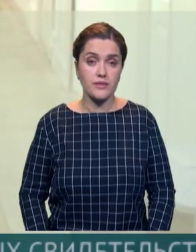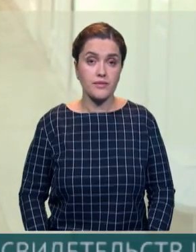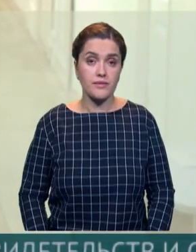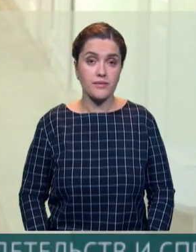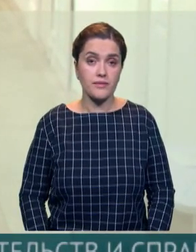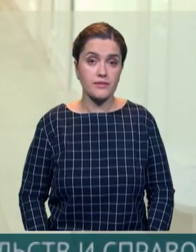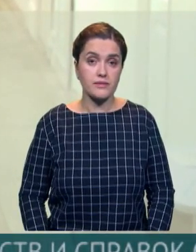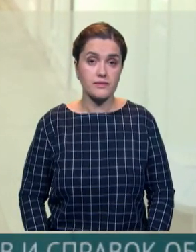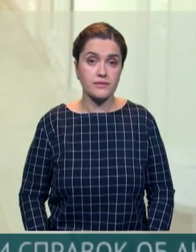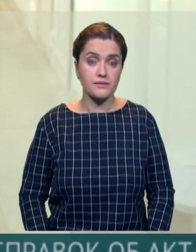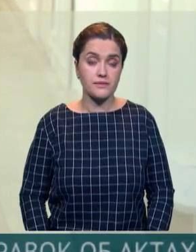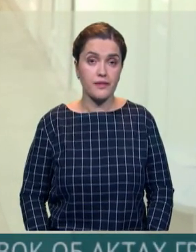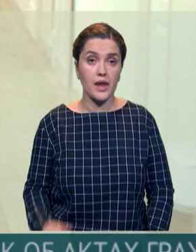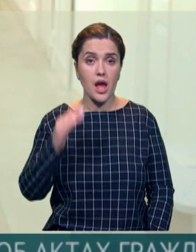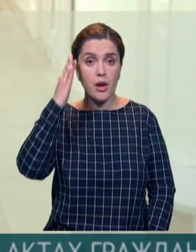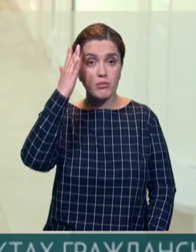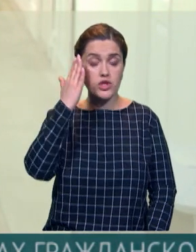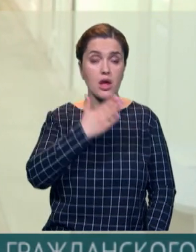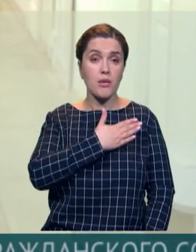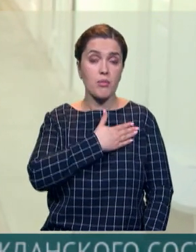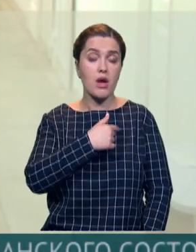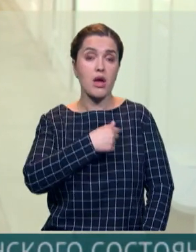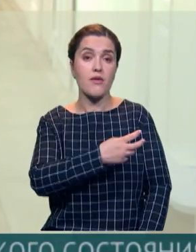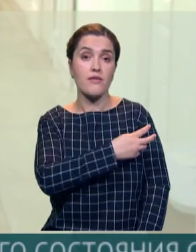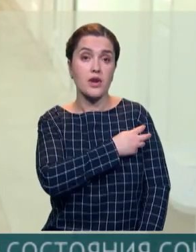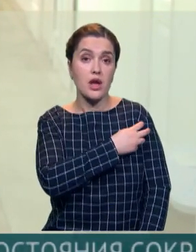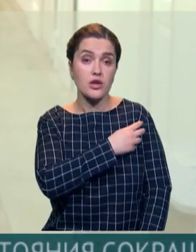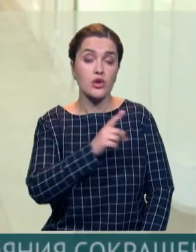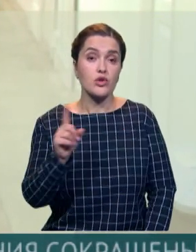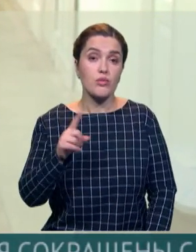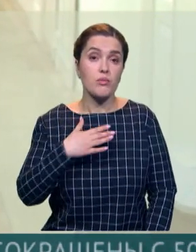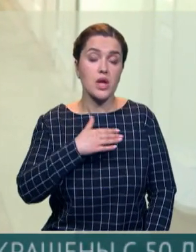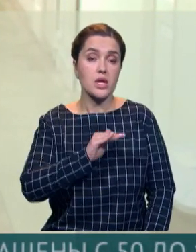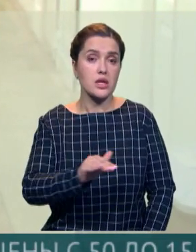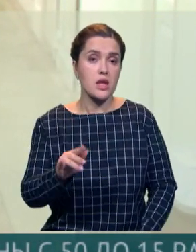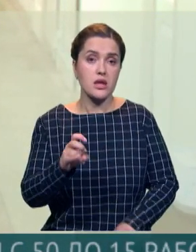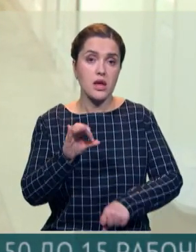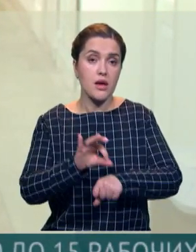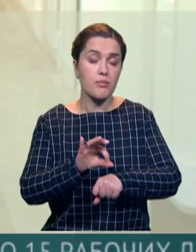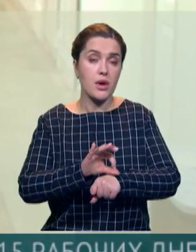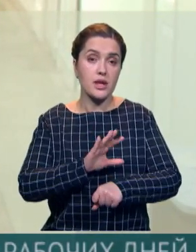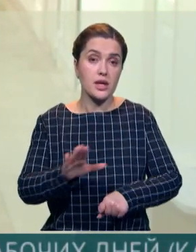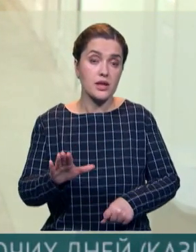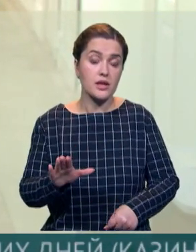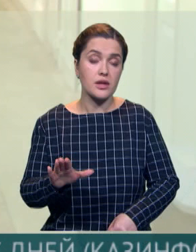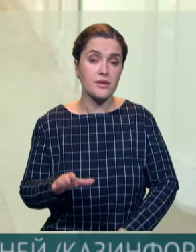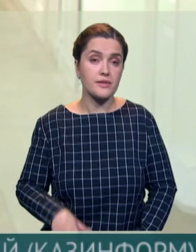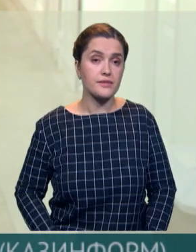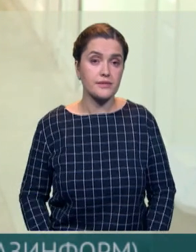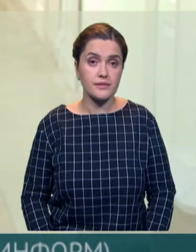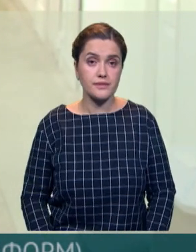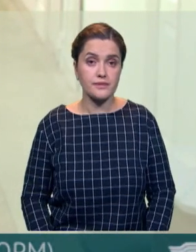моя, как врача, естественно, это, чтобы наши дети не болели, чтобы